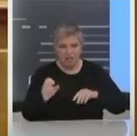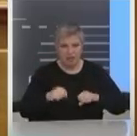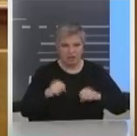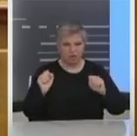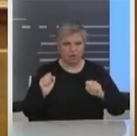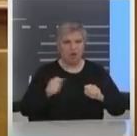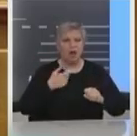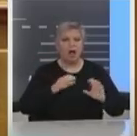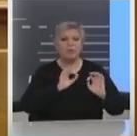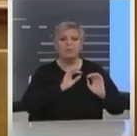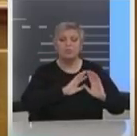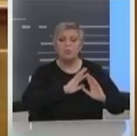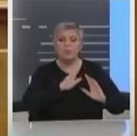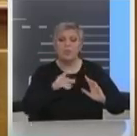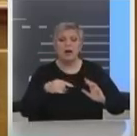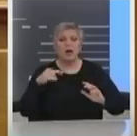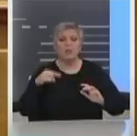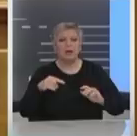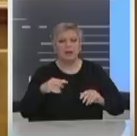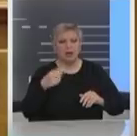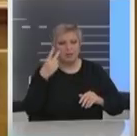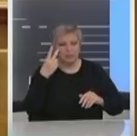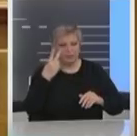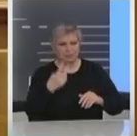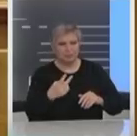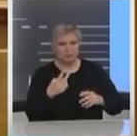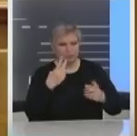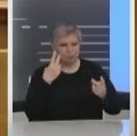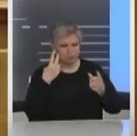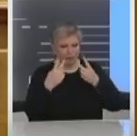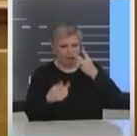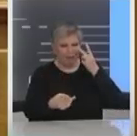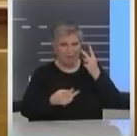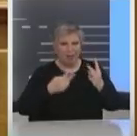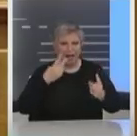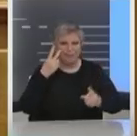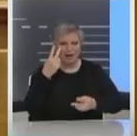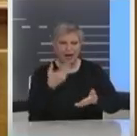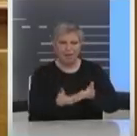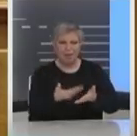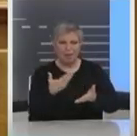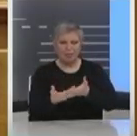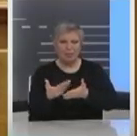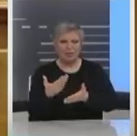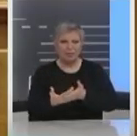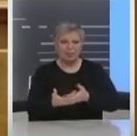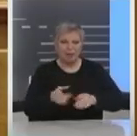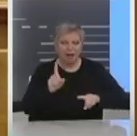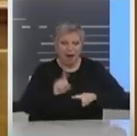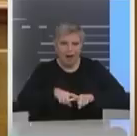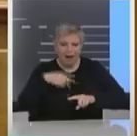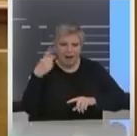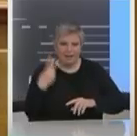τη Βεργίνα μέχρι την Μπέλα για να διαπιστώσει του λόγου του αληθές. Δεν σας κρύβω, κυρίες και